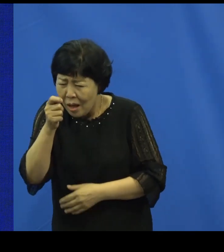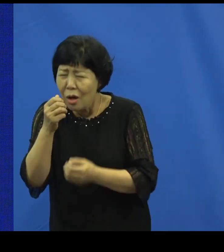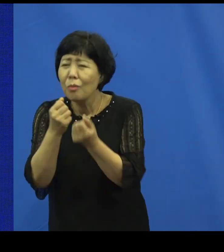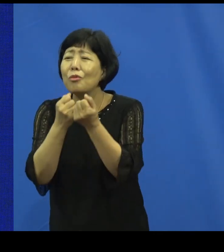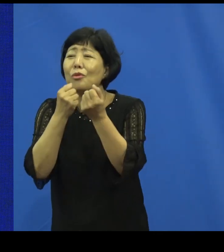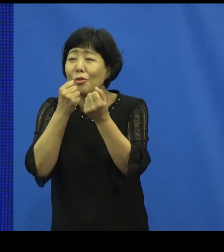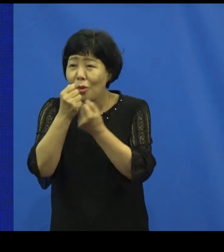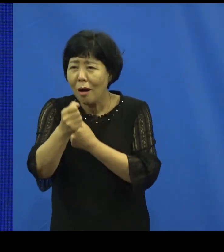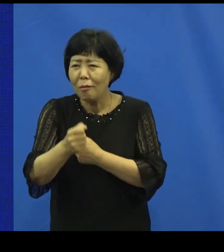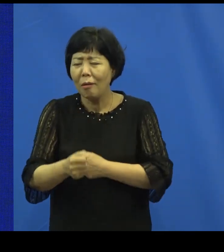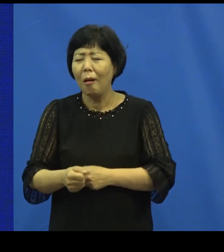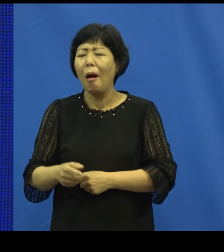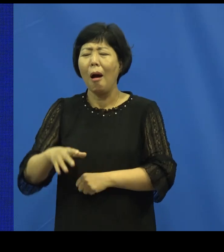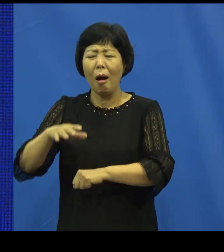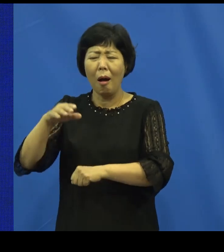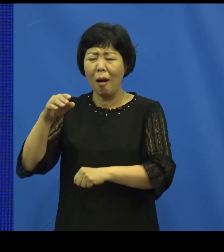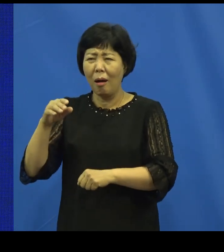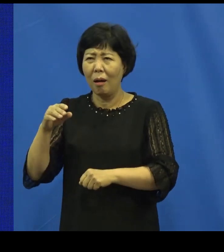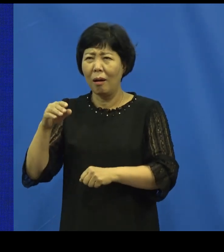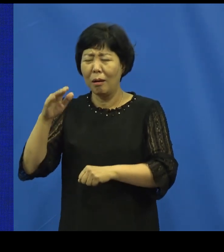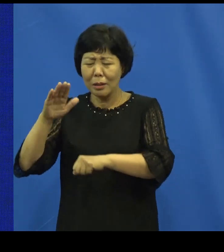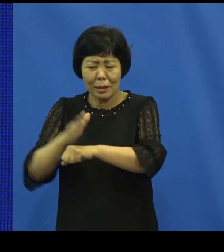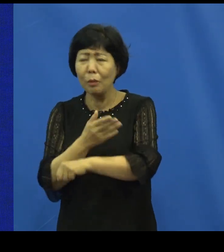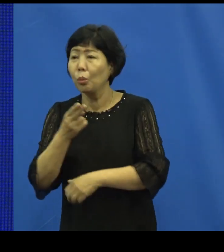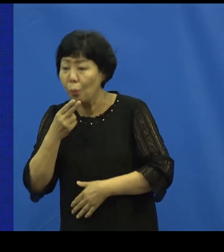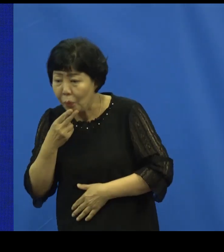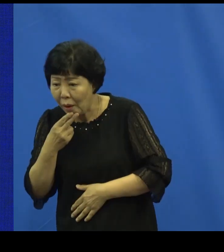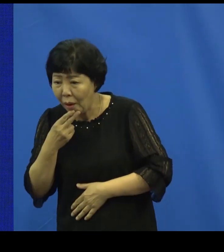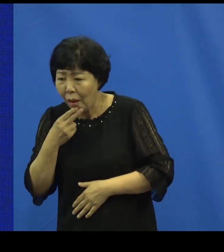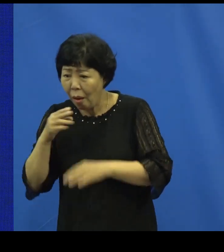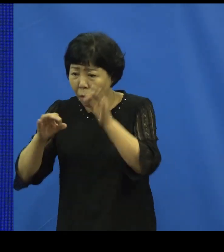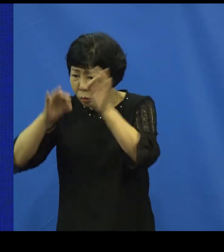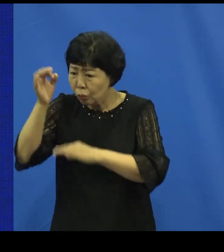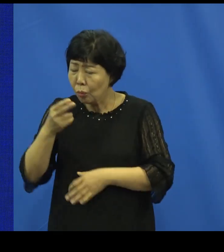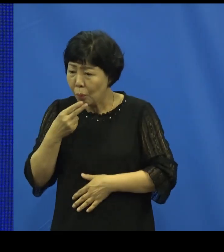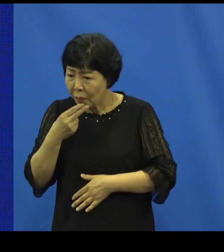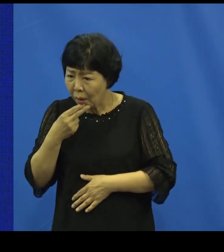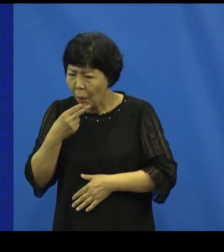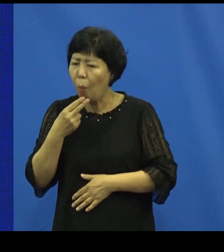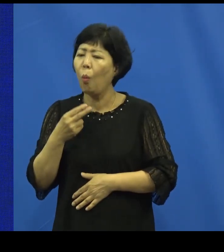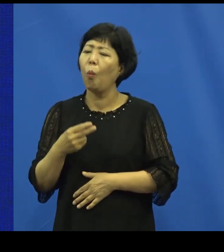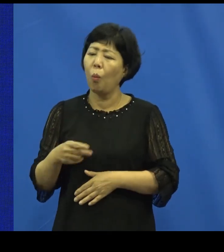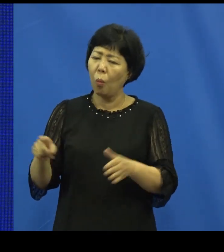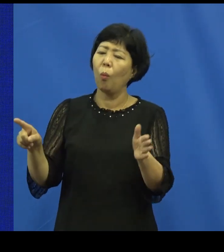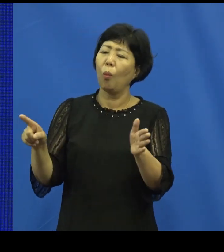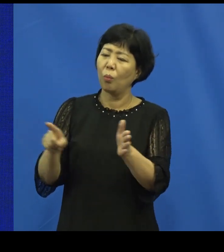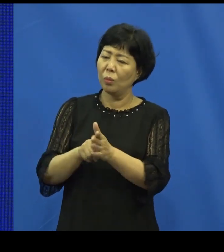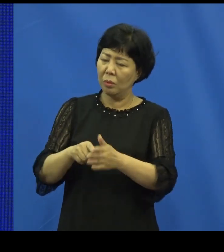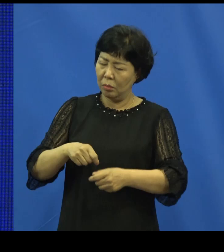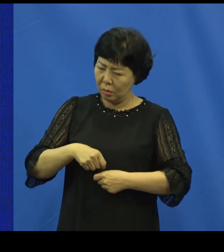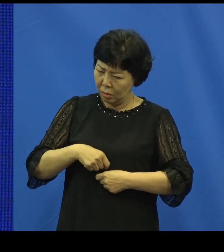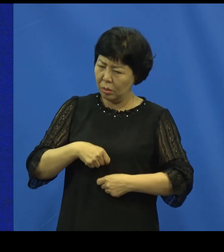철저히 검증할수록 비리가 나오는 게 아니라 신실함이 드러나는 것.